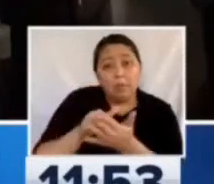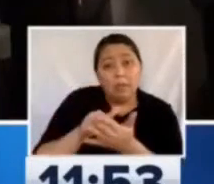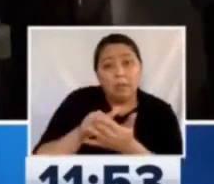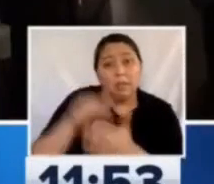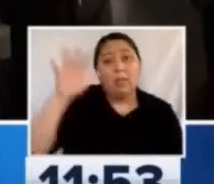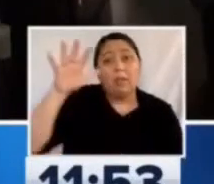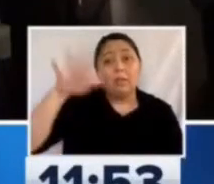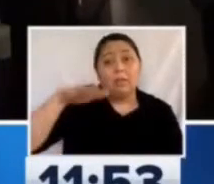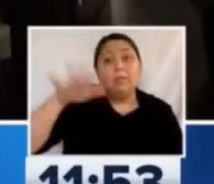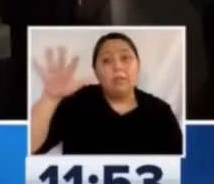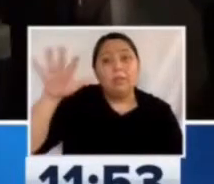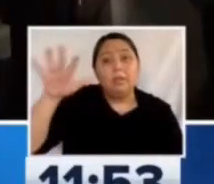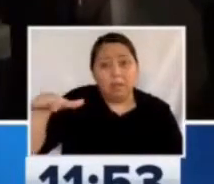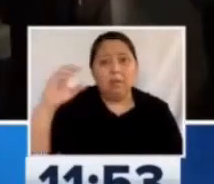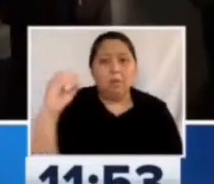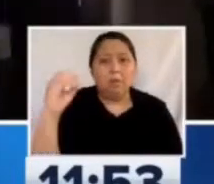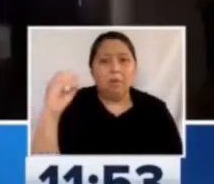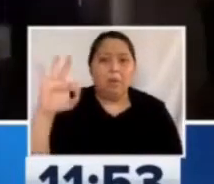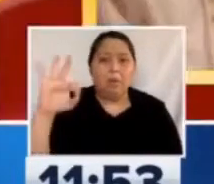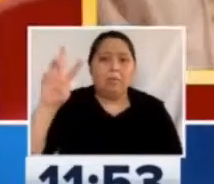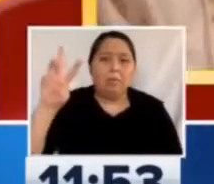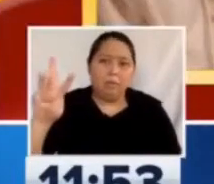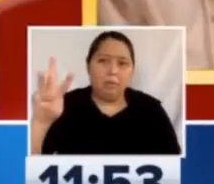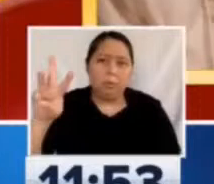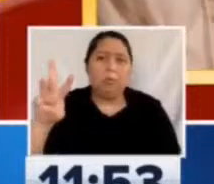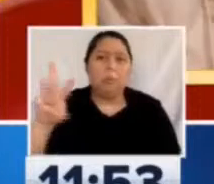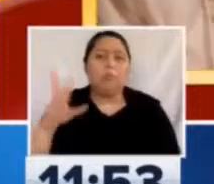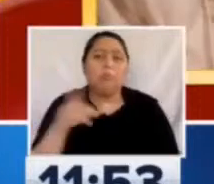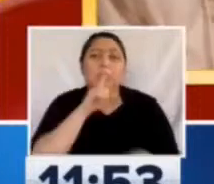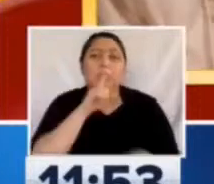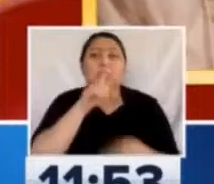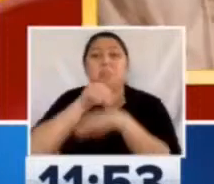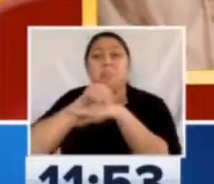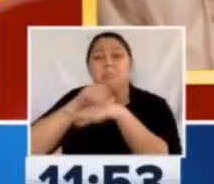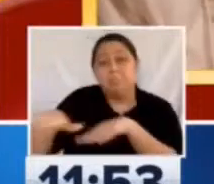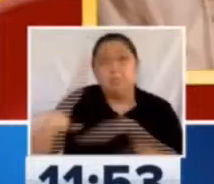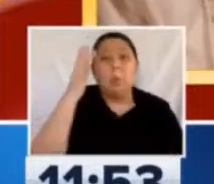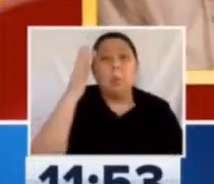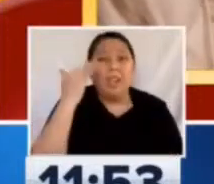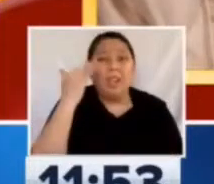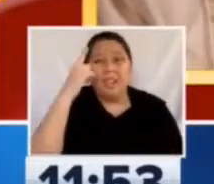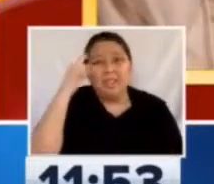Mahigpit po pinagpapatupad dito ang social distancing ng gobyerno ng Qatar.